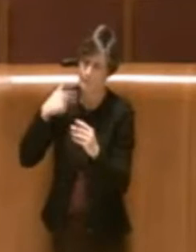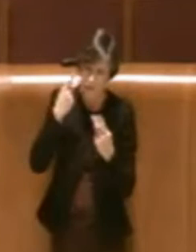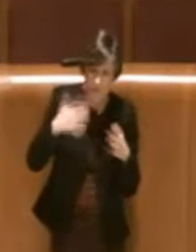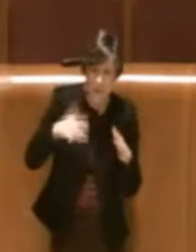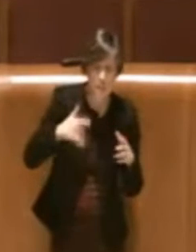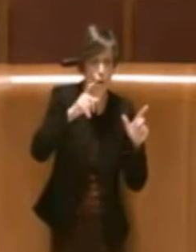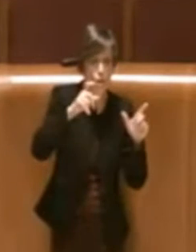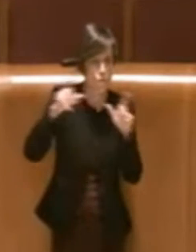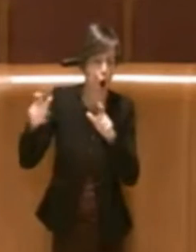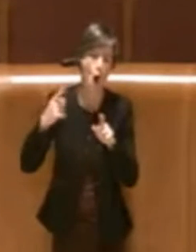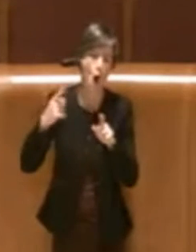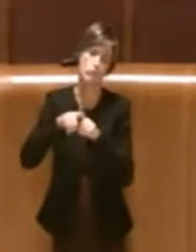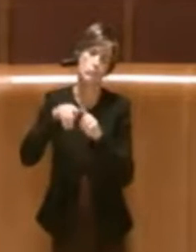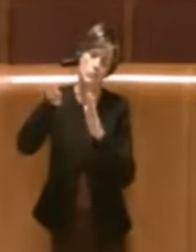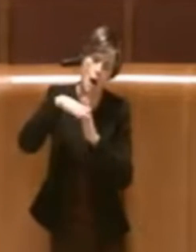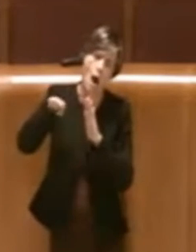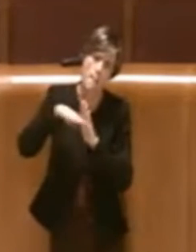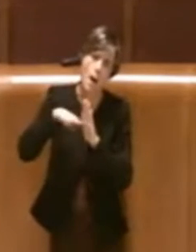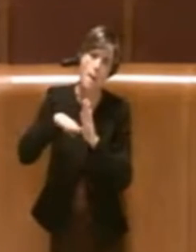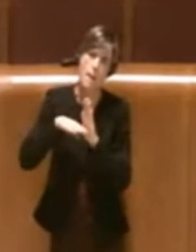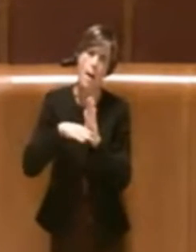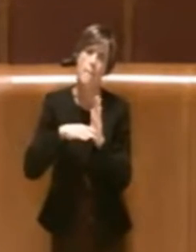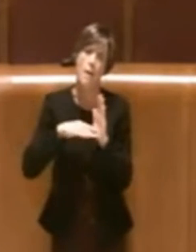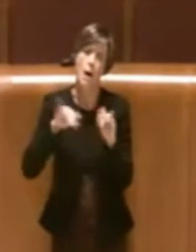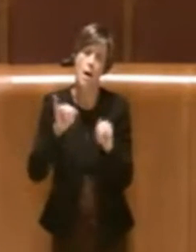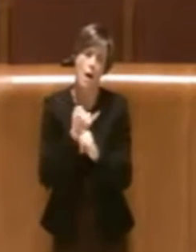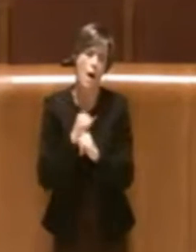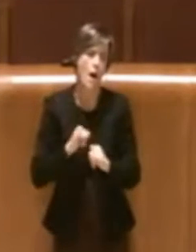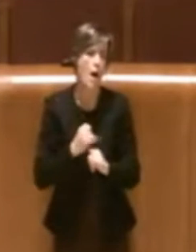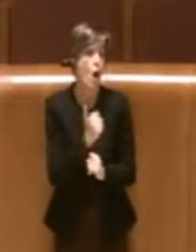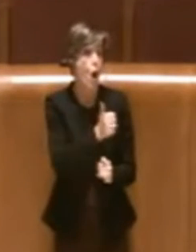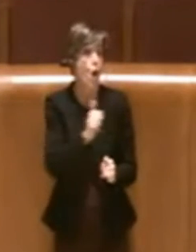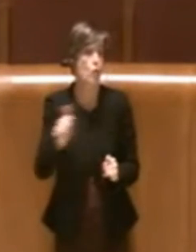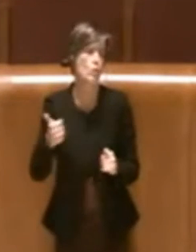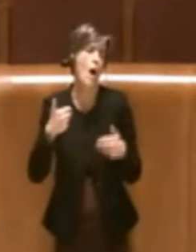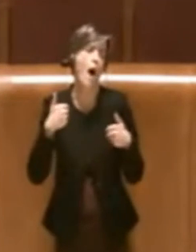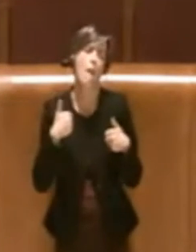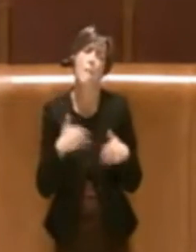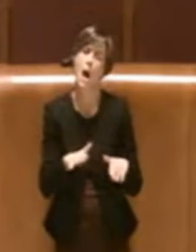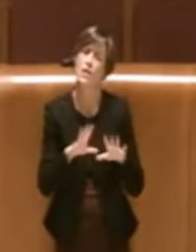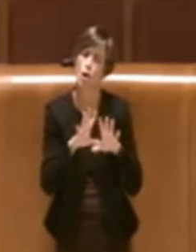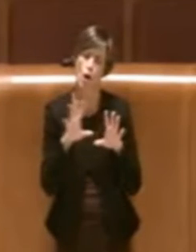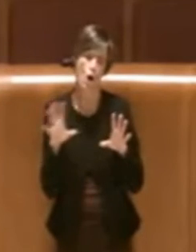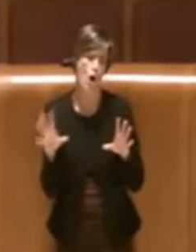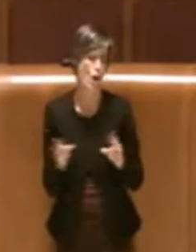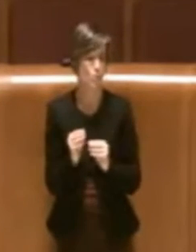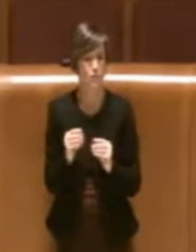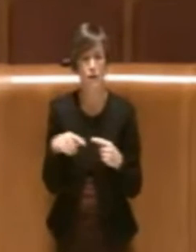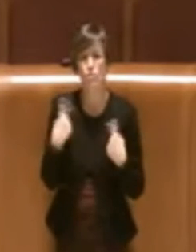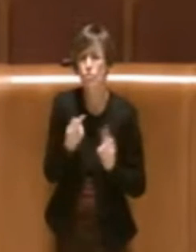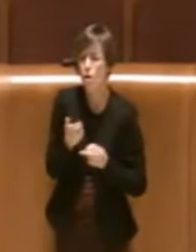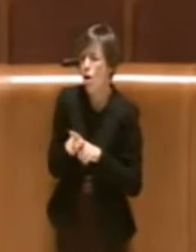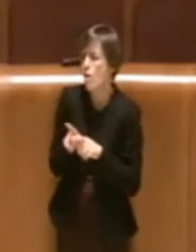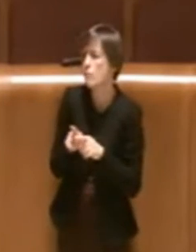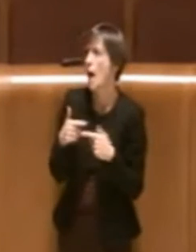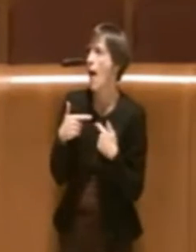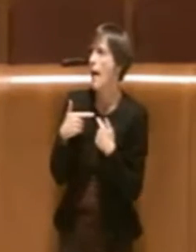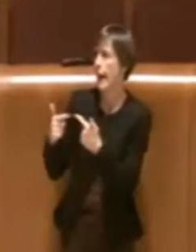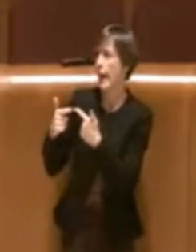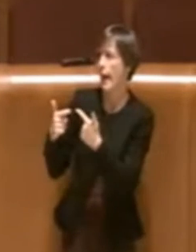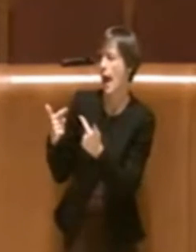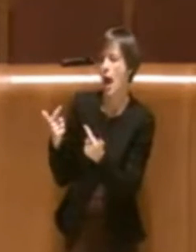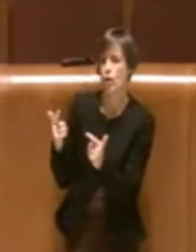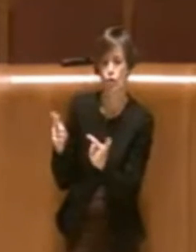si tratta di immobili in completo stato di abbandono, quindi non stiamo regalando nulla, questo lo voglio dire. Ci